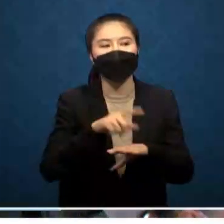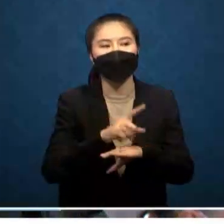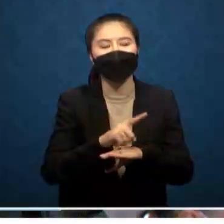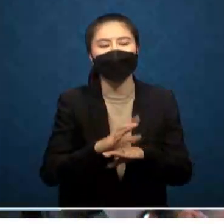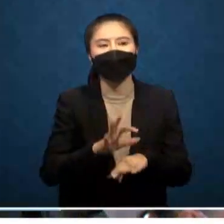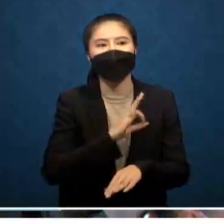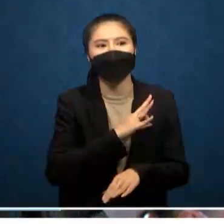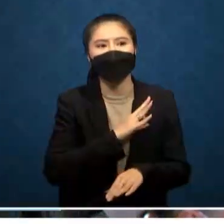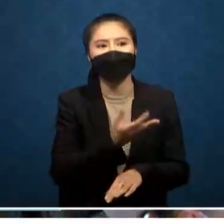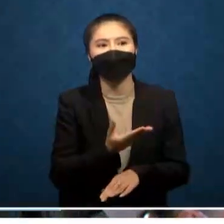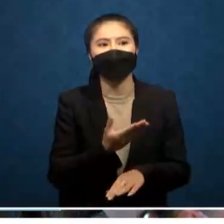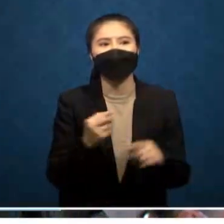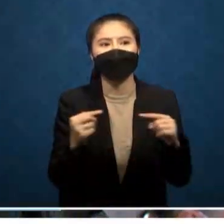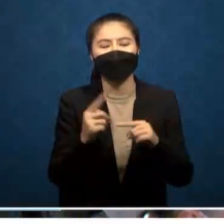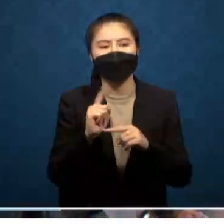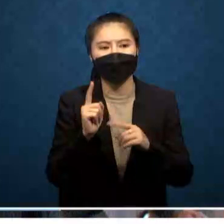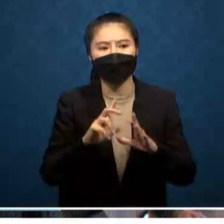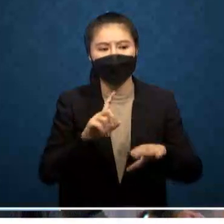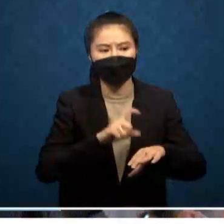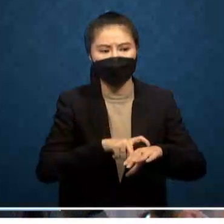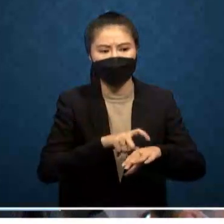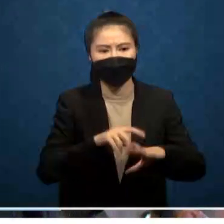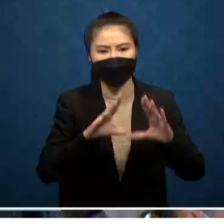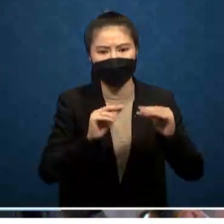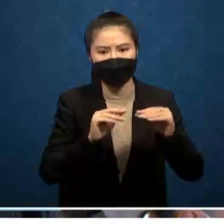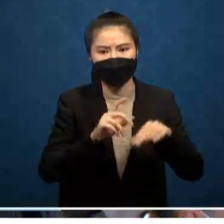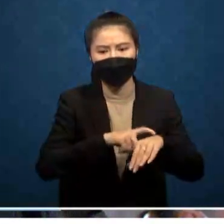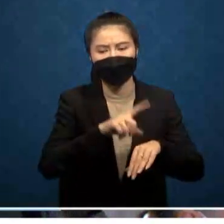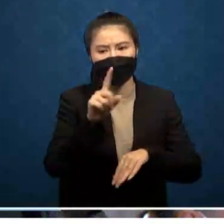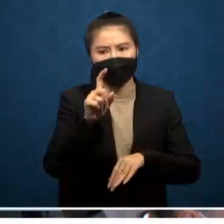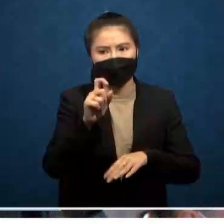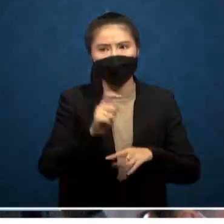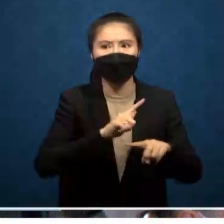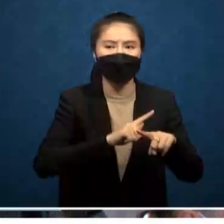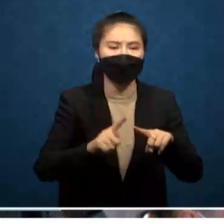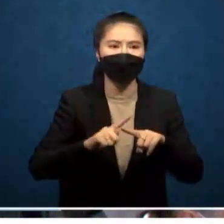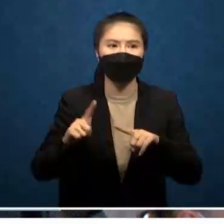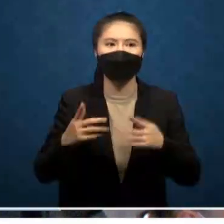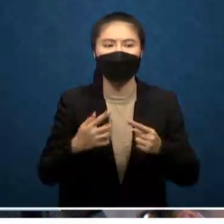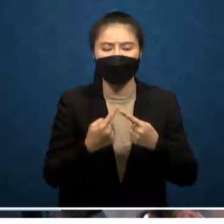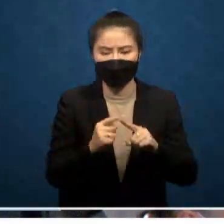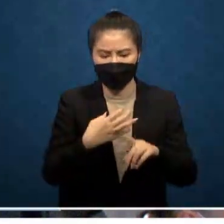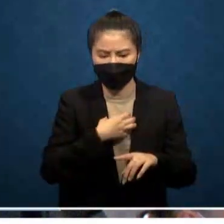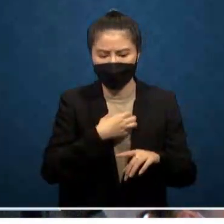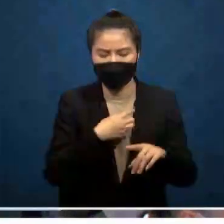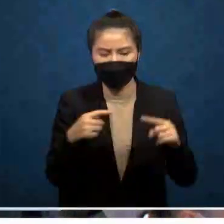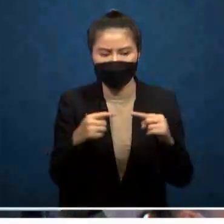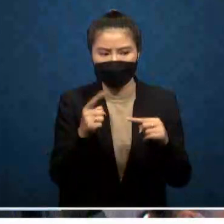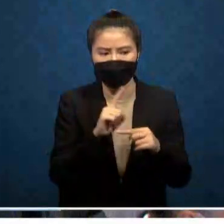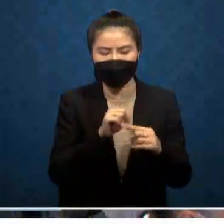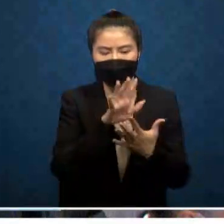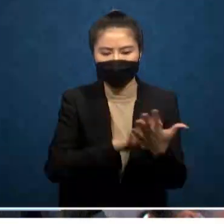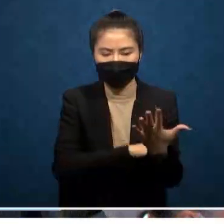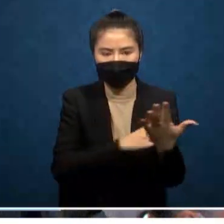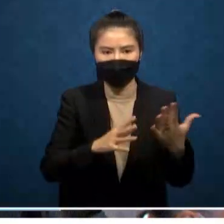ท่สมาชิแล้ว่าไมได้ทำให้เวลาที่ปชุมเสียไปหรอวาเสียเวลากัทประชุมแต่ผมต้องการท